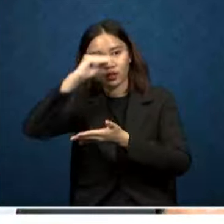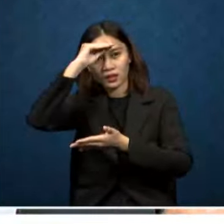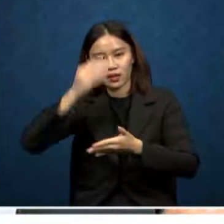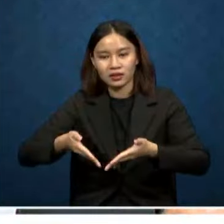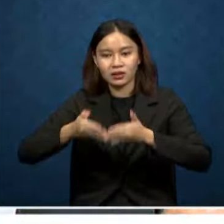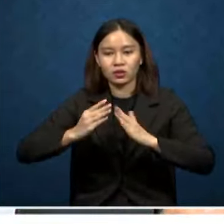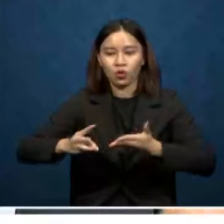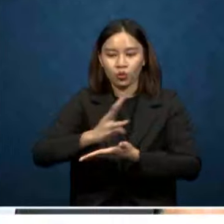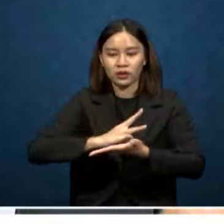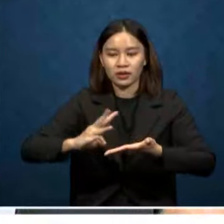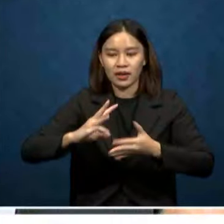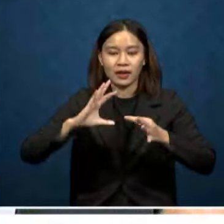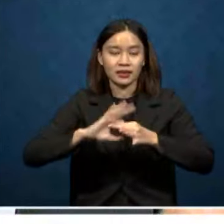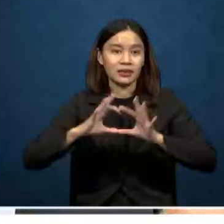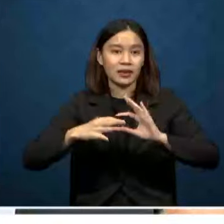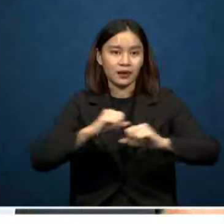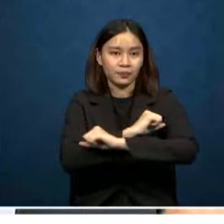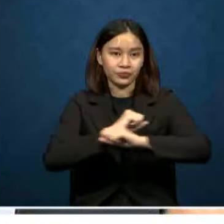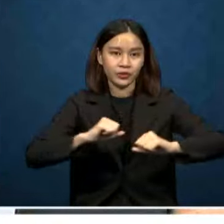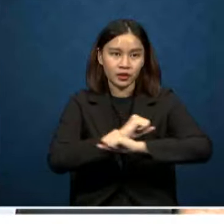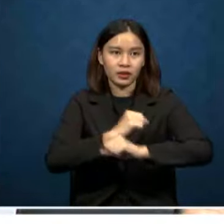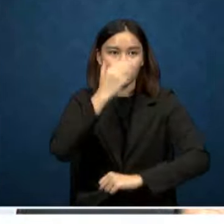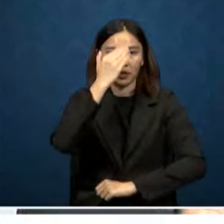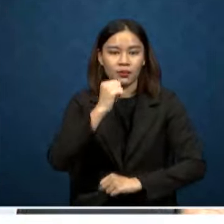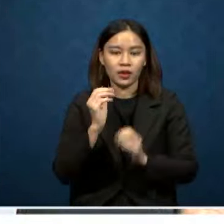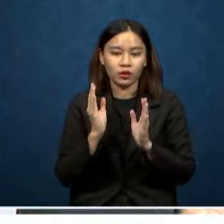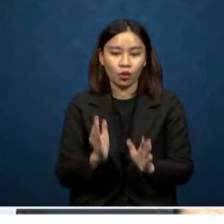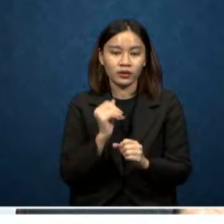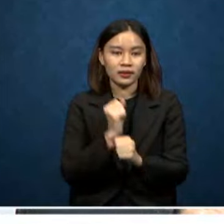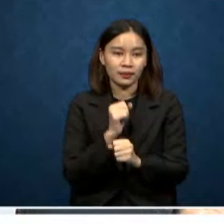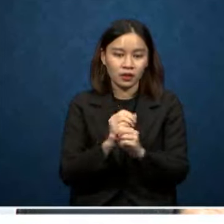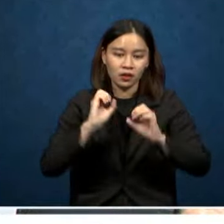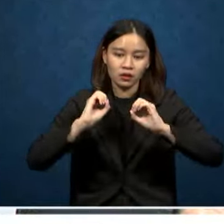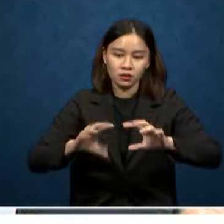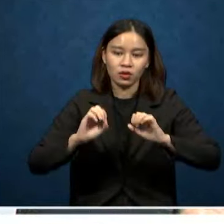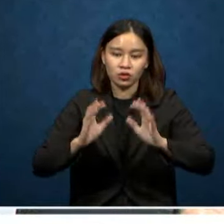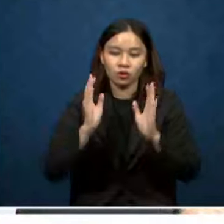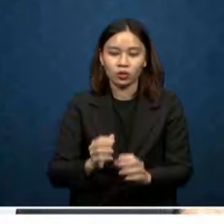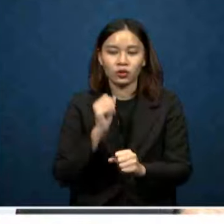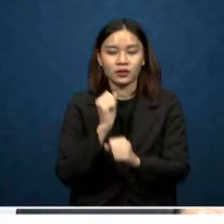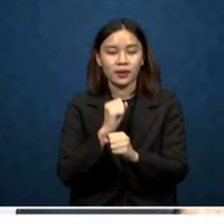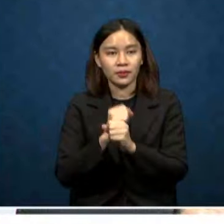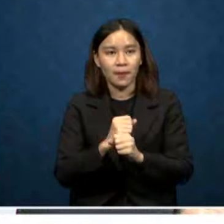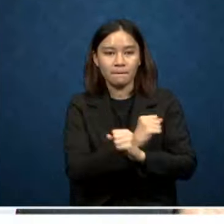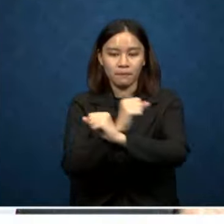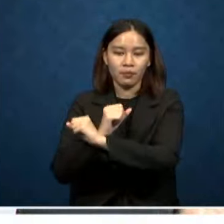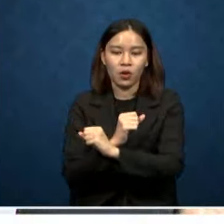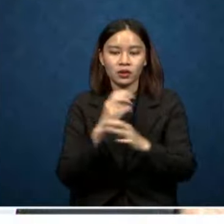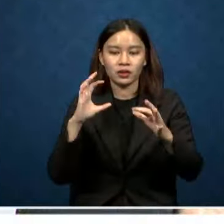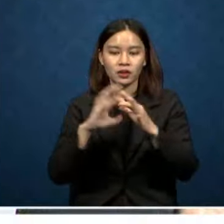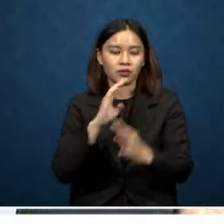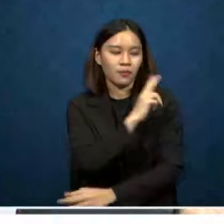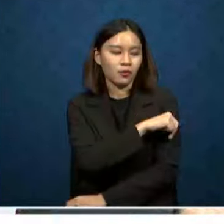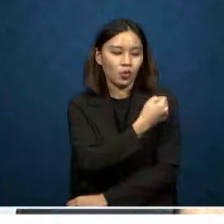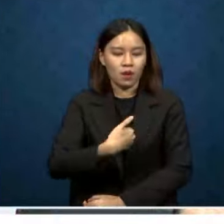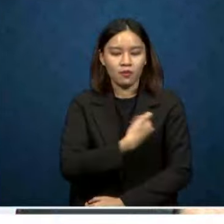วิทยาลัยพลศึกษาเพื่อที่จะผลิตบุคลากรขึ้นมาป้องกันทางด้านสาธารณสุขครับท่าน